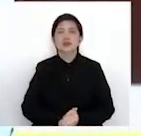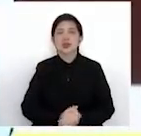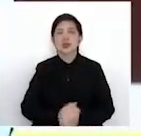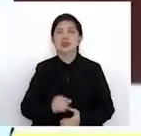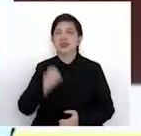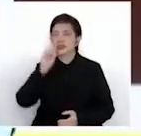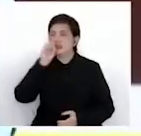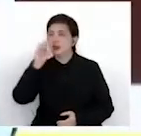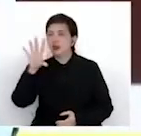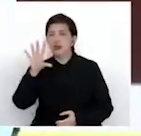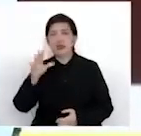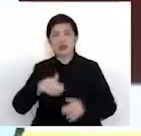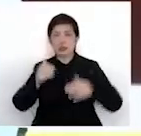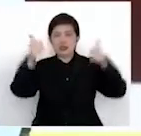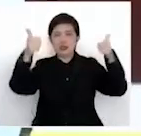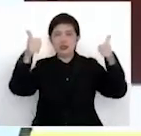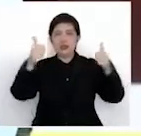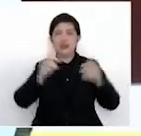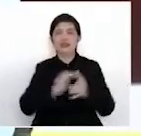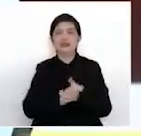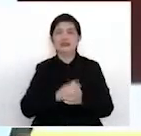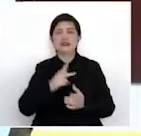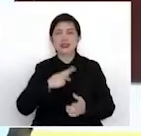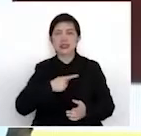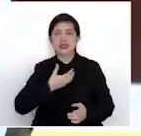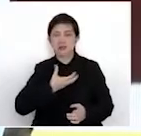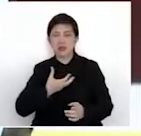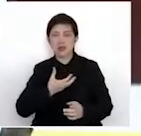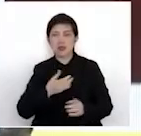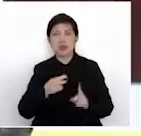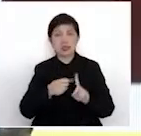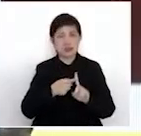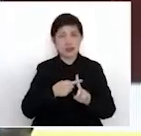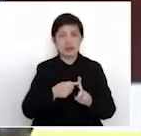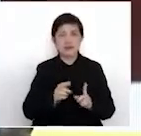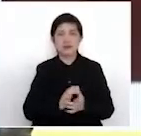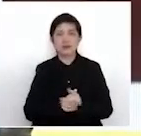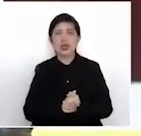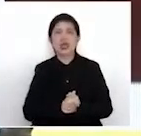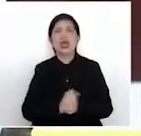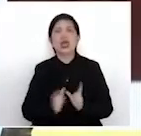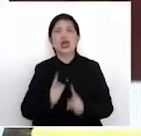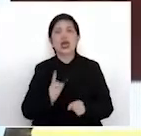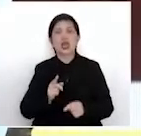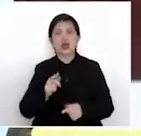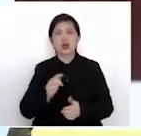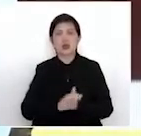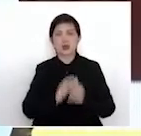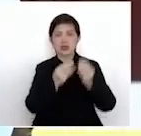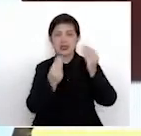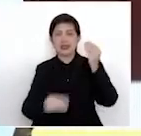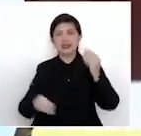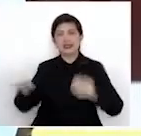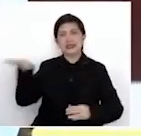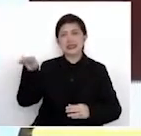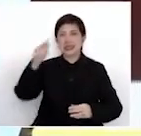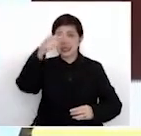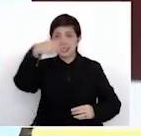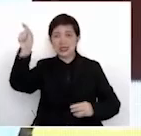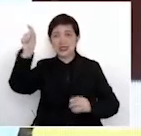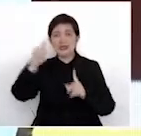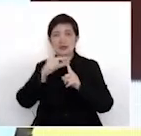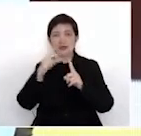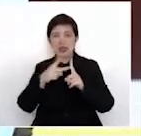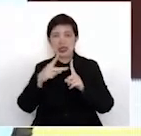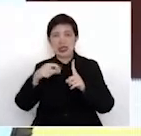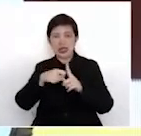biasa kalau dari pasangan Rida kami menambahi secara teknis kalau mereka kena PHK pasangan Rida akan bikin program